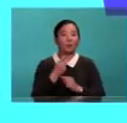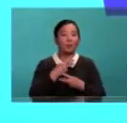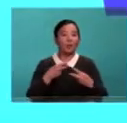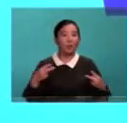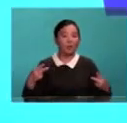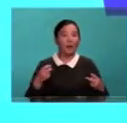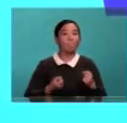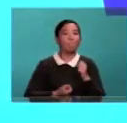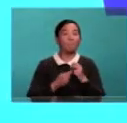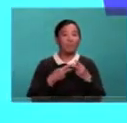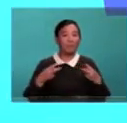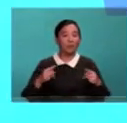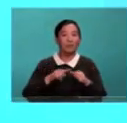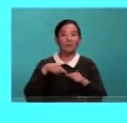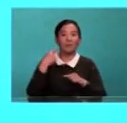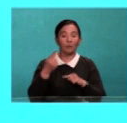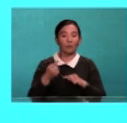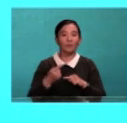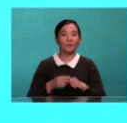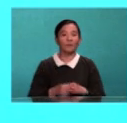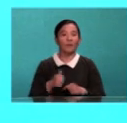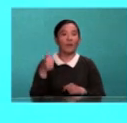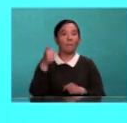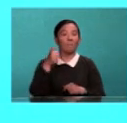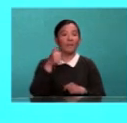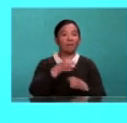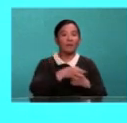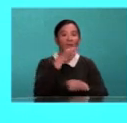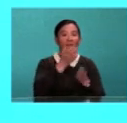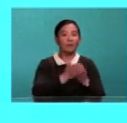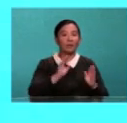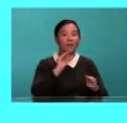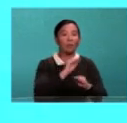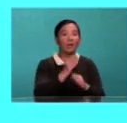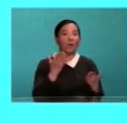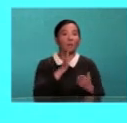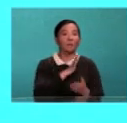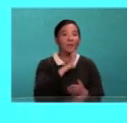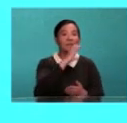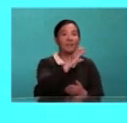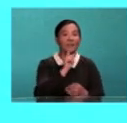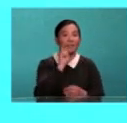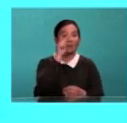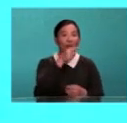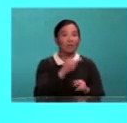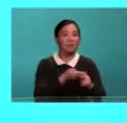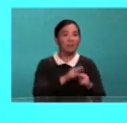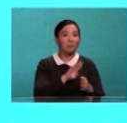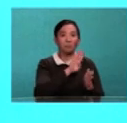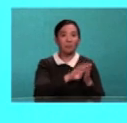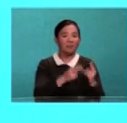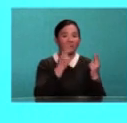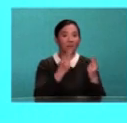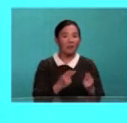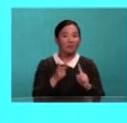А произошло следующее. Первый раствор, туда, куда мы добавили серную кислоту, он стал бесцветный.